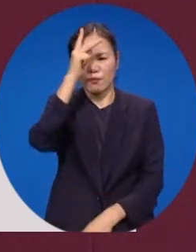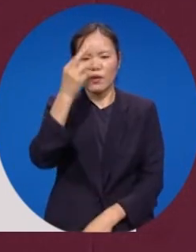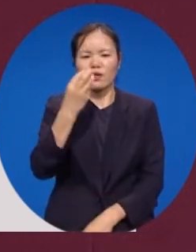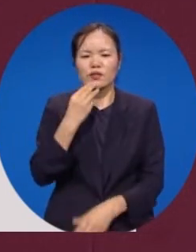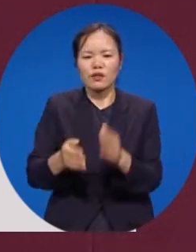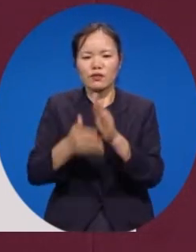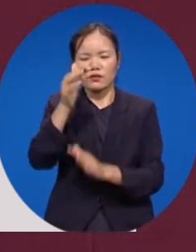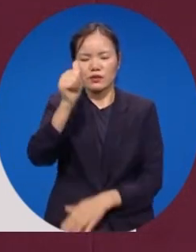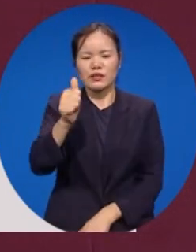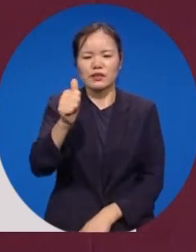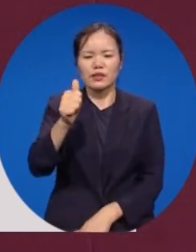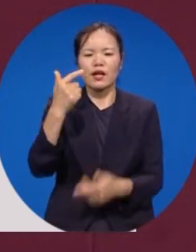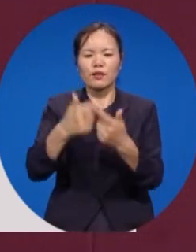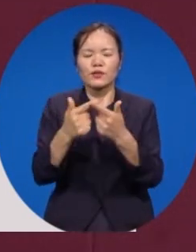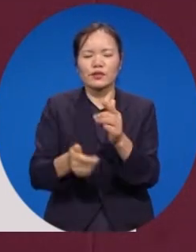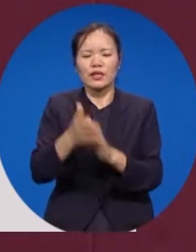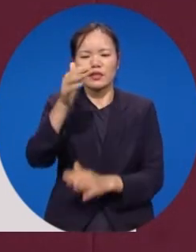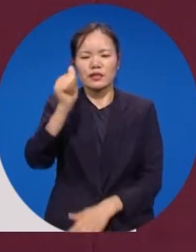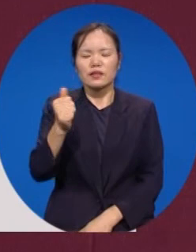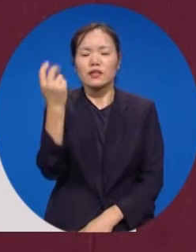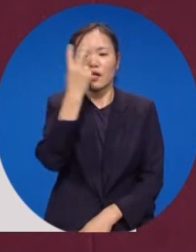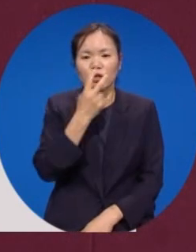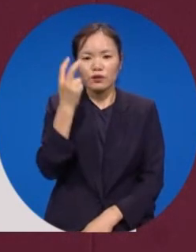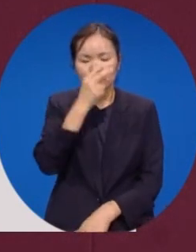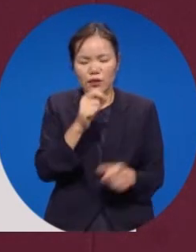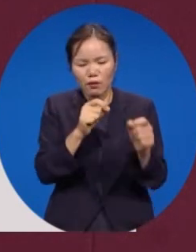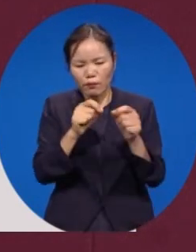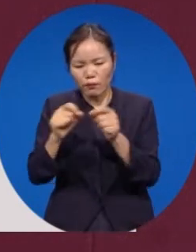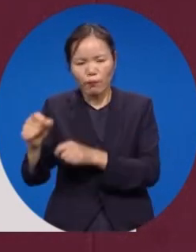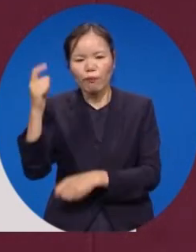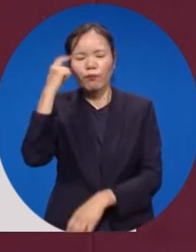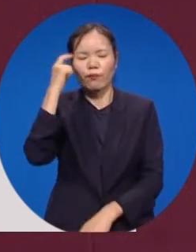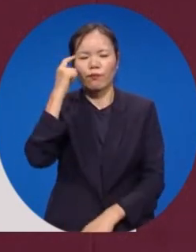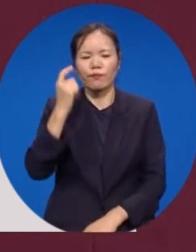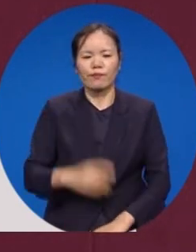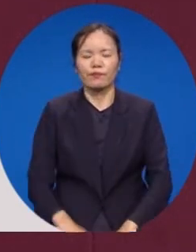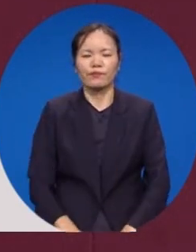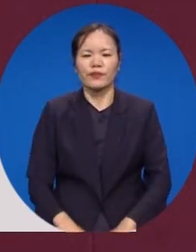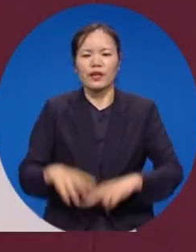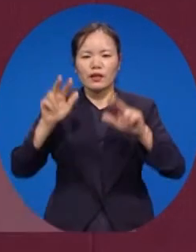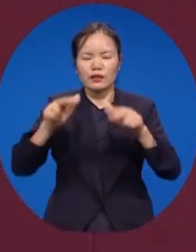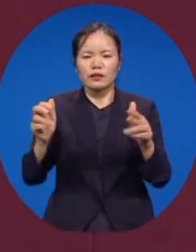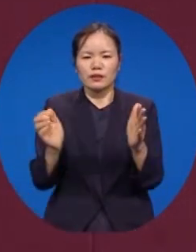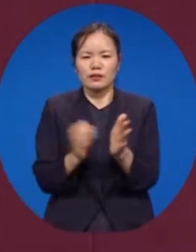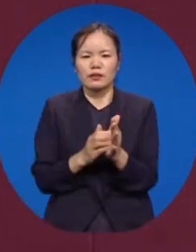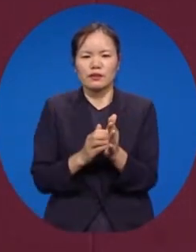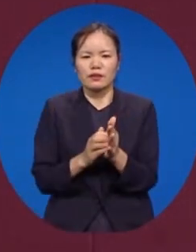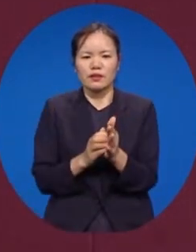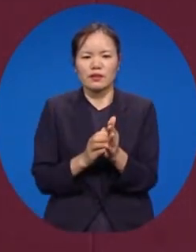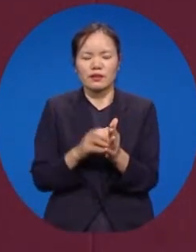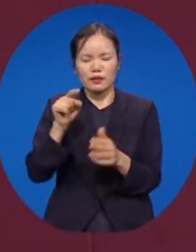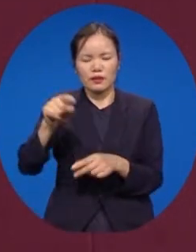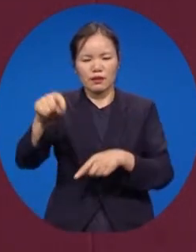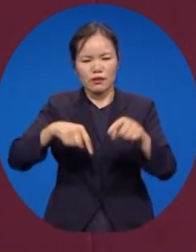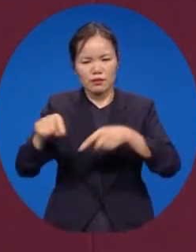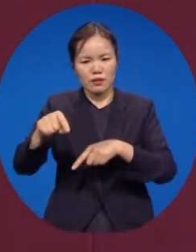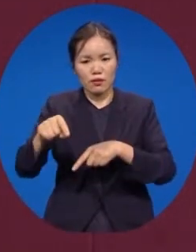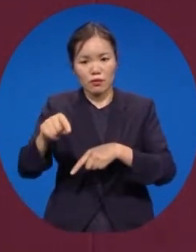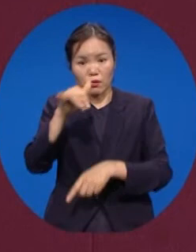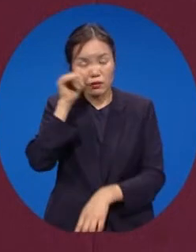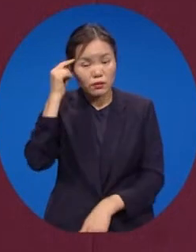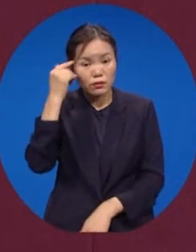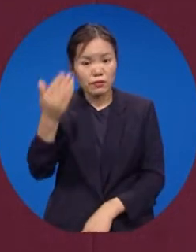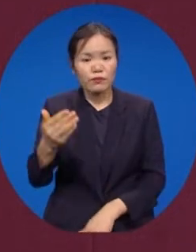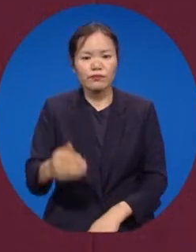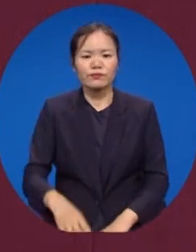사건은 왜 수사가 진행되지 않고 지지부진한 것입니까? 지금까지 역대 이런 정권이 어디 있었습니까?